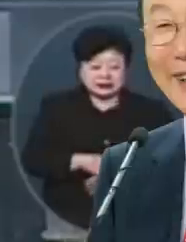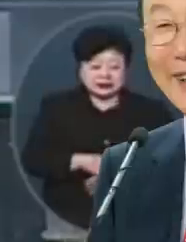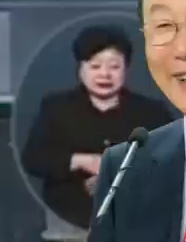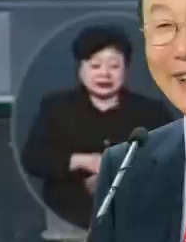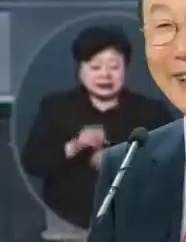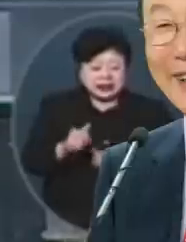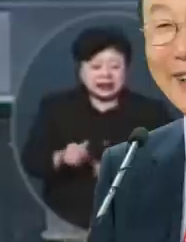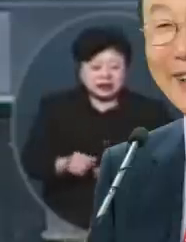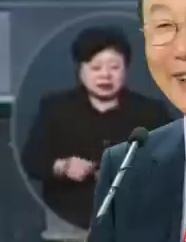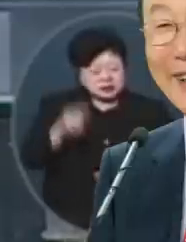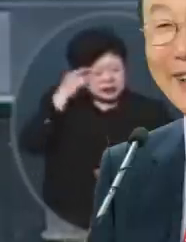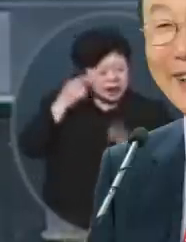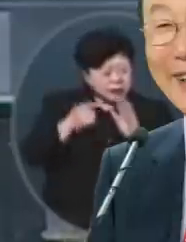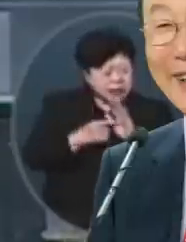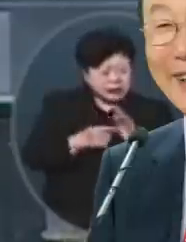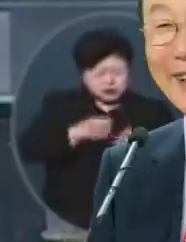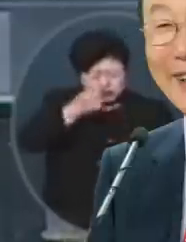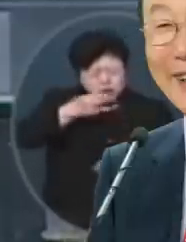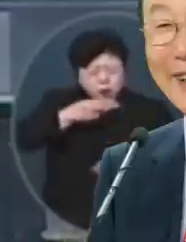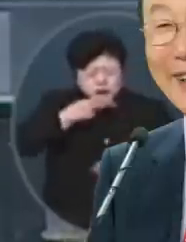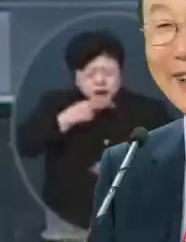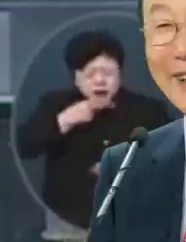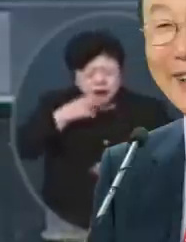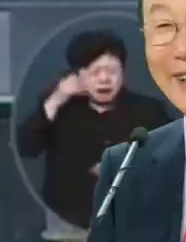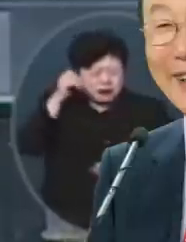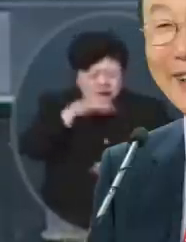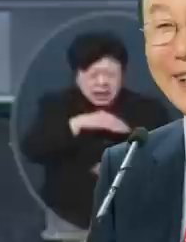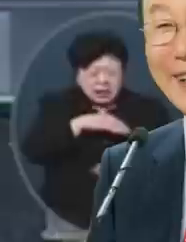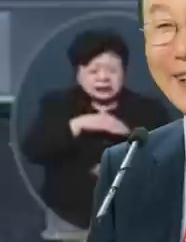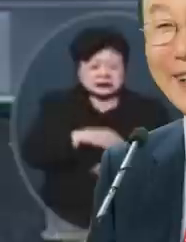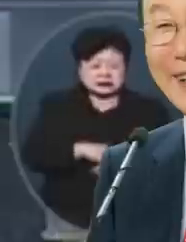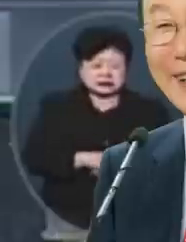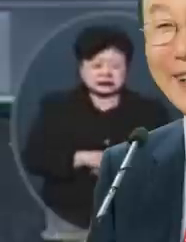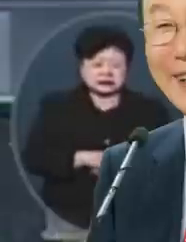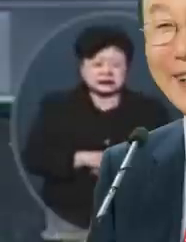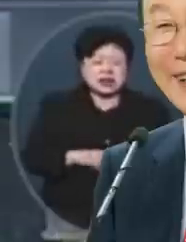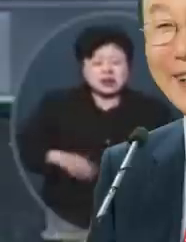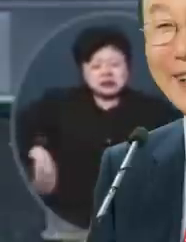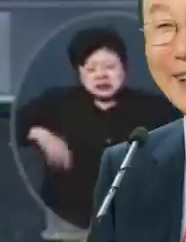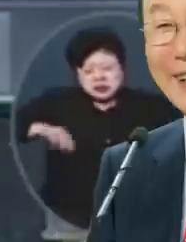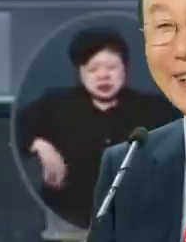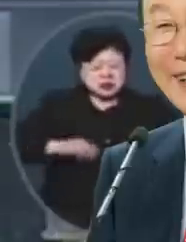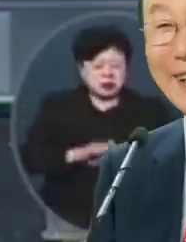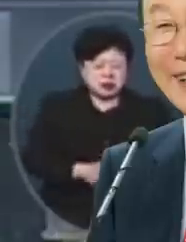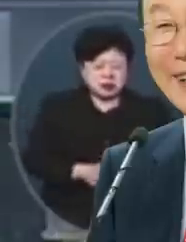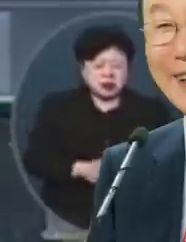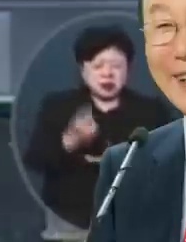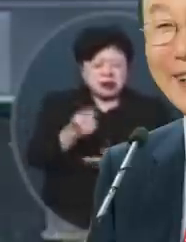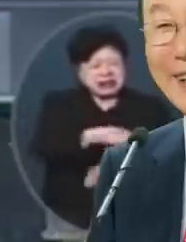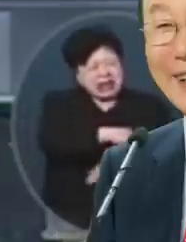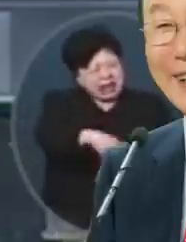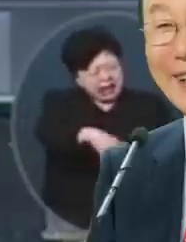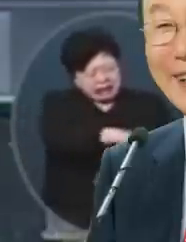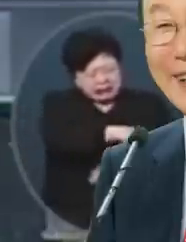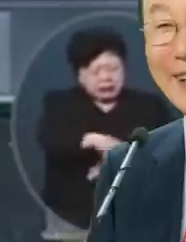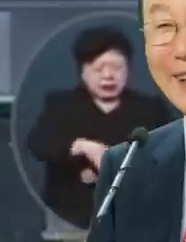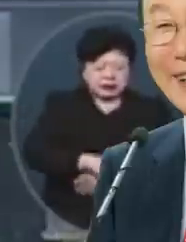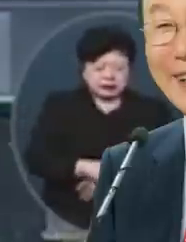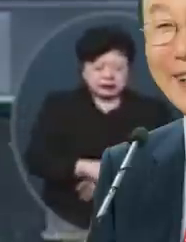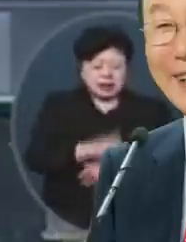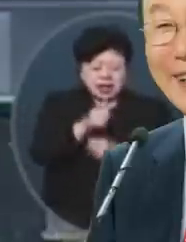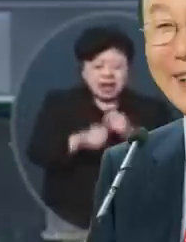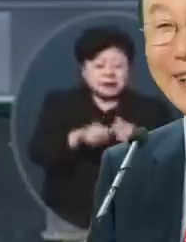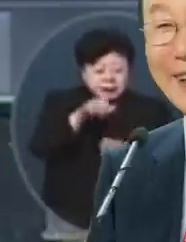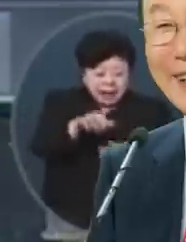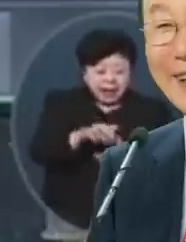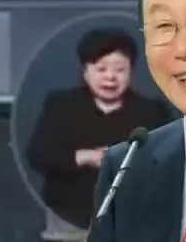하고 꿈을 갖지 않고 그냥 빈손 들고 왔다 갔다 하고 하나님